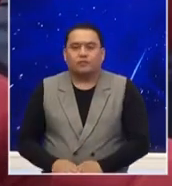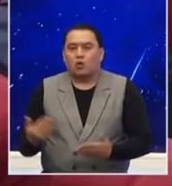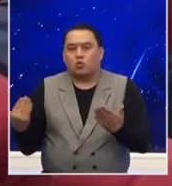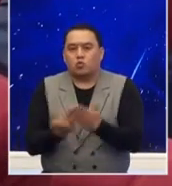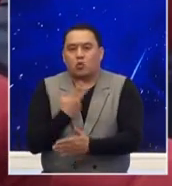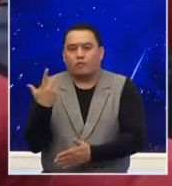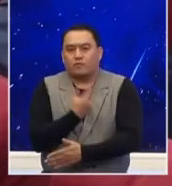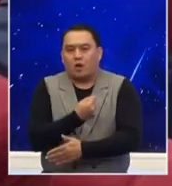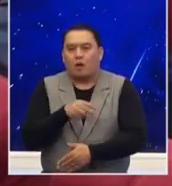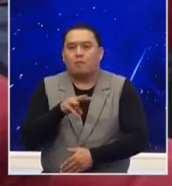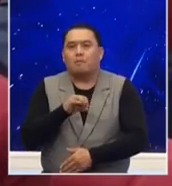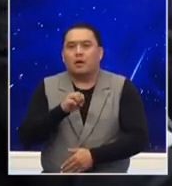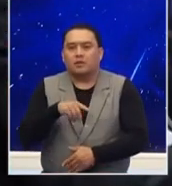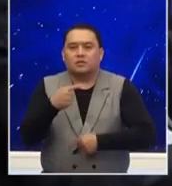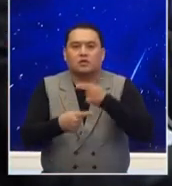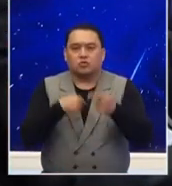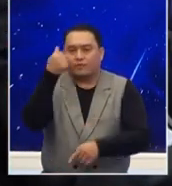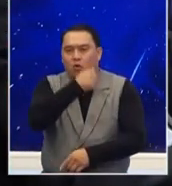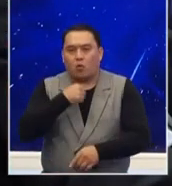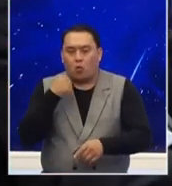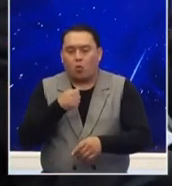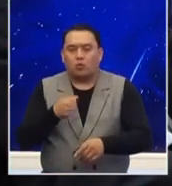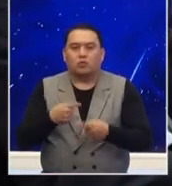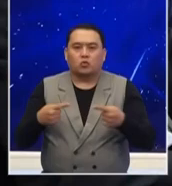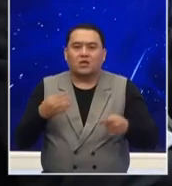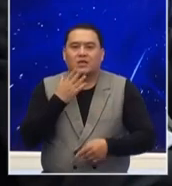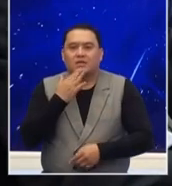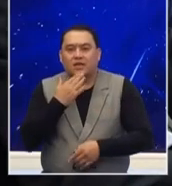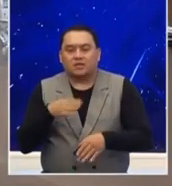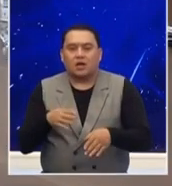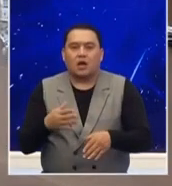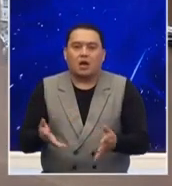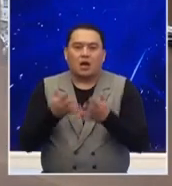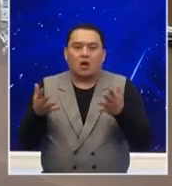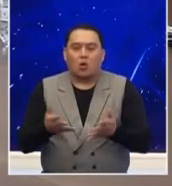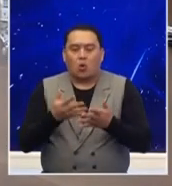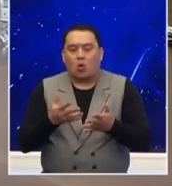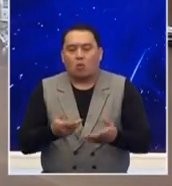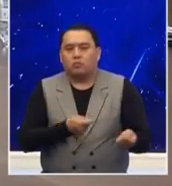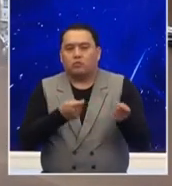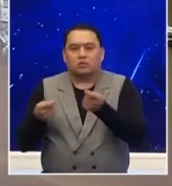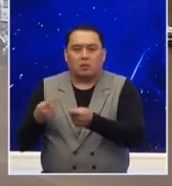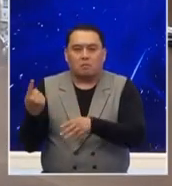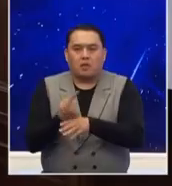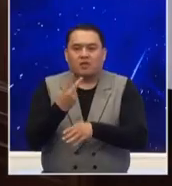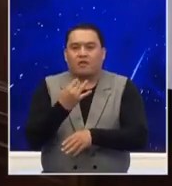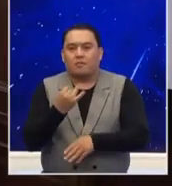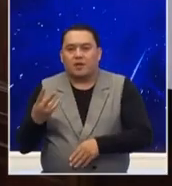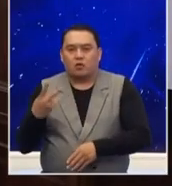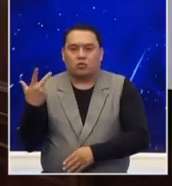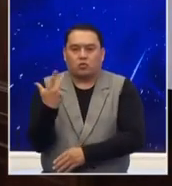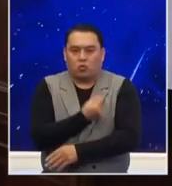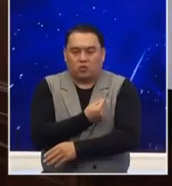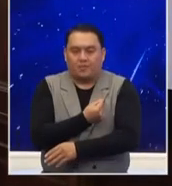вакцина будет готова в марте следующего года. Она, в отличие от иностранных аналогов, легка в транспортировке. Первая партия – 2 миллиона доз